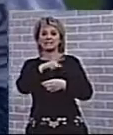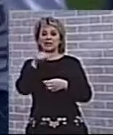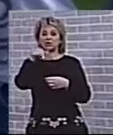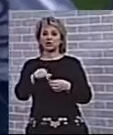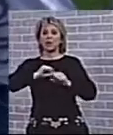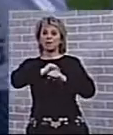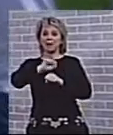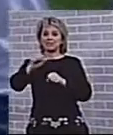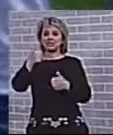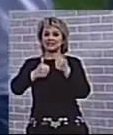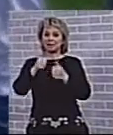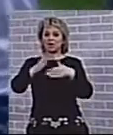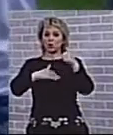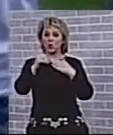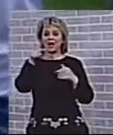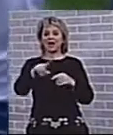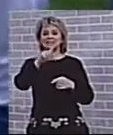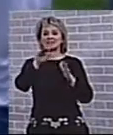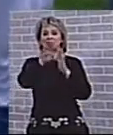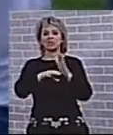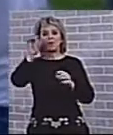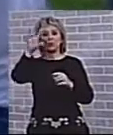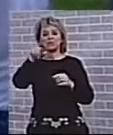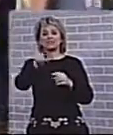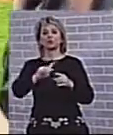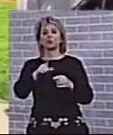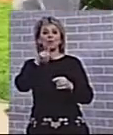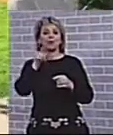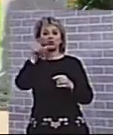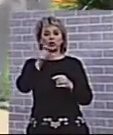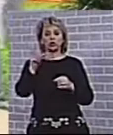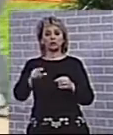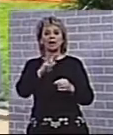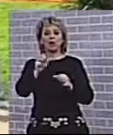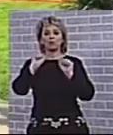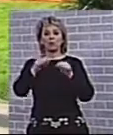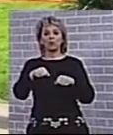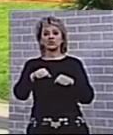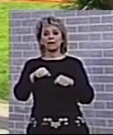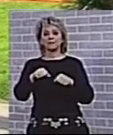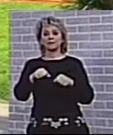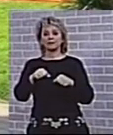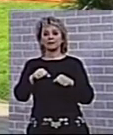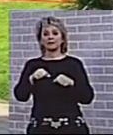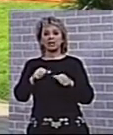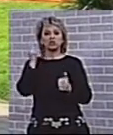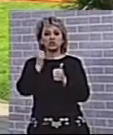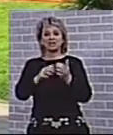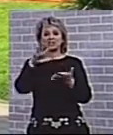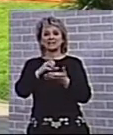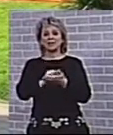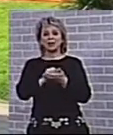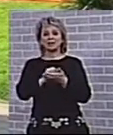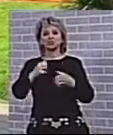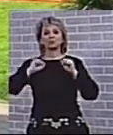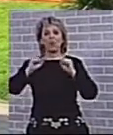силачами, победив соперника на руках. Задача — популяризация, чтобы молодые люди как можно чаще